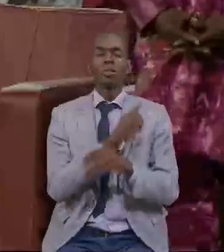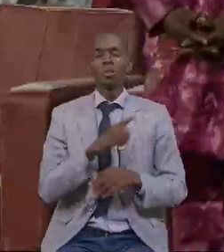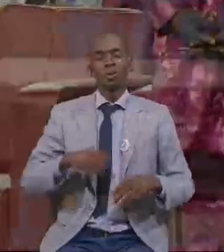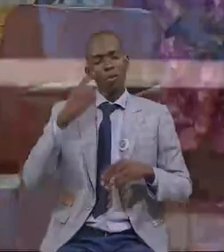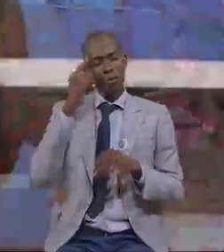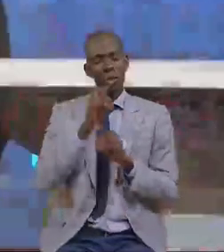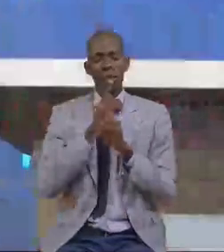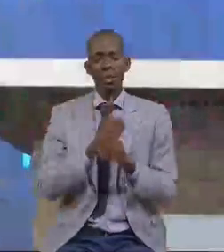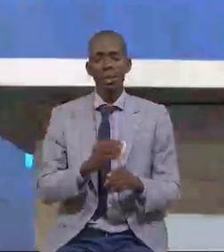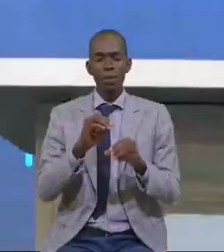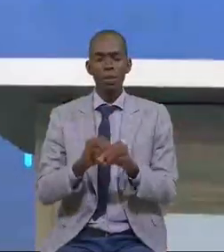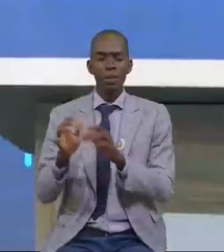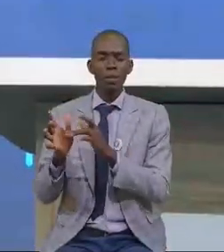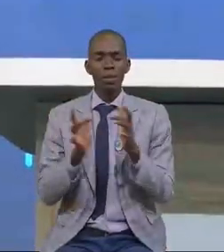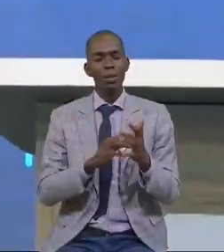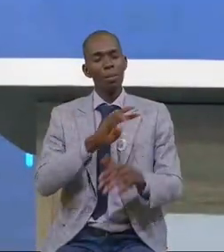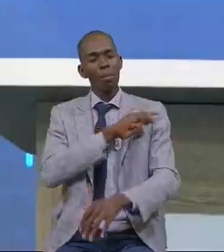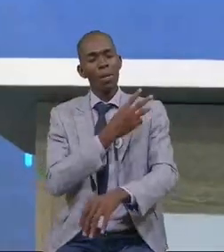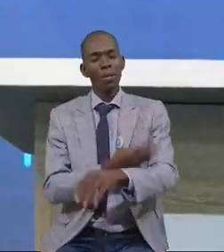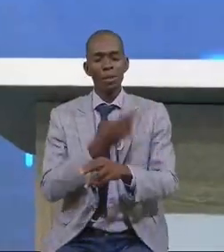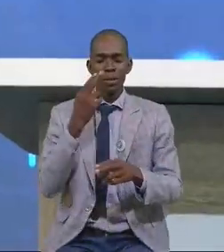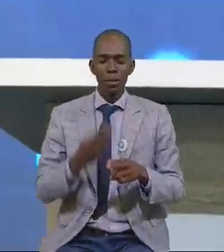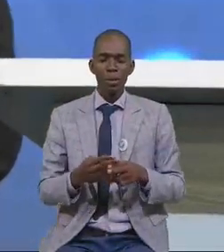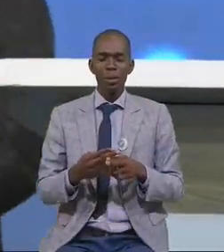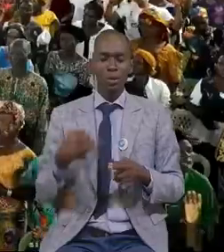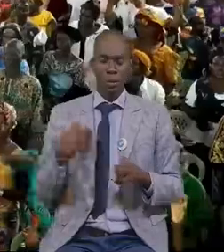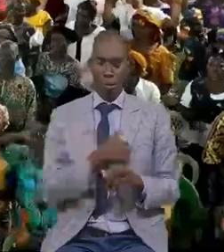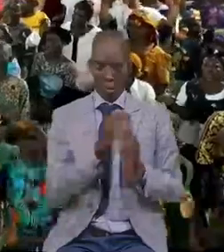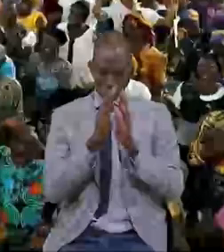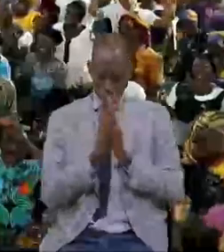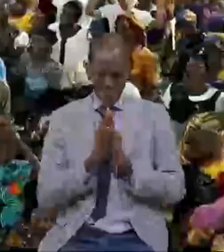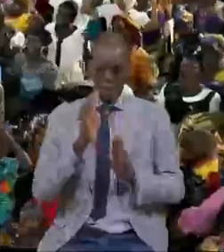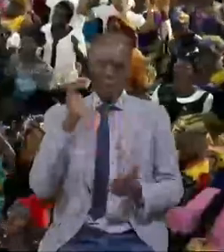réponse. Au nom puissant de Jésus, nous prions.